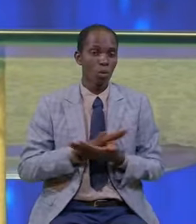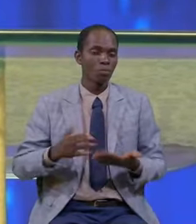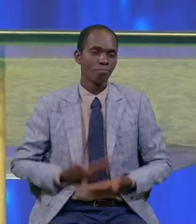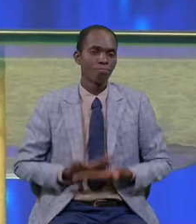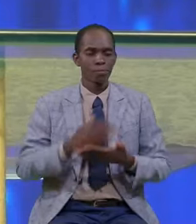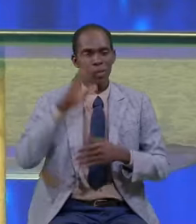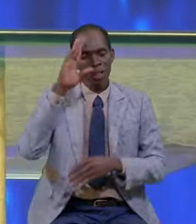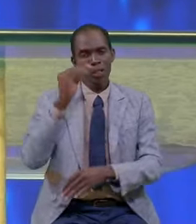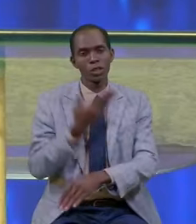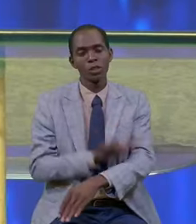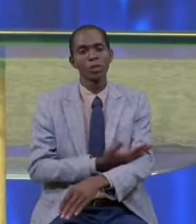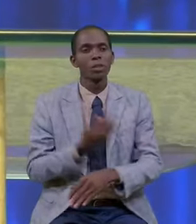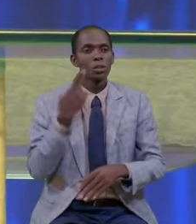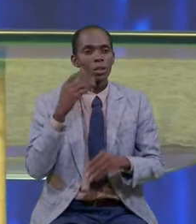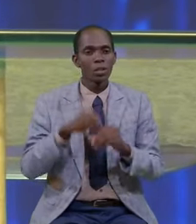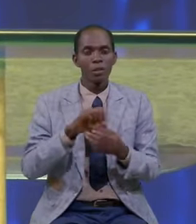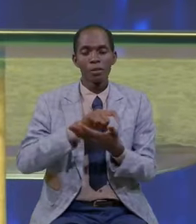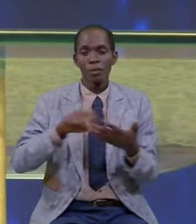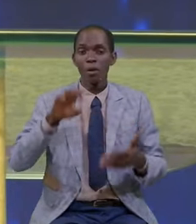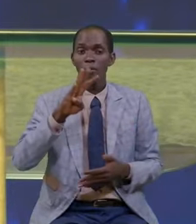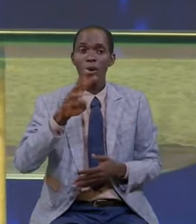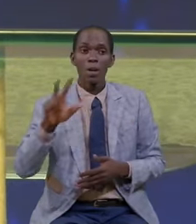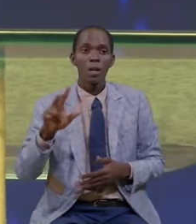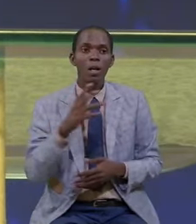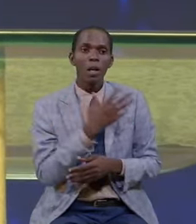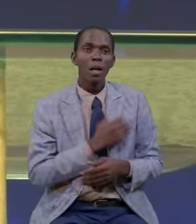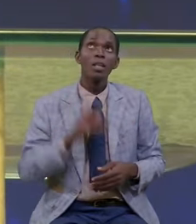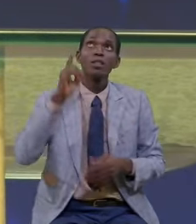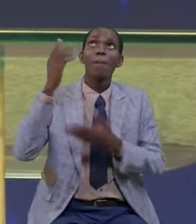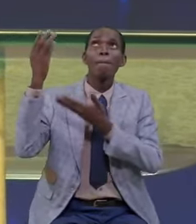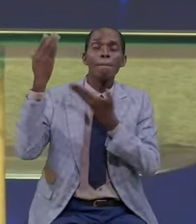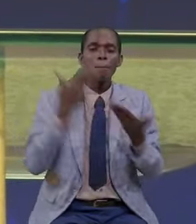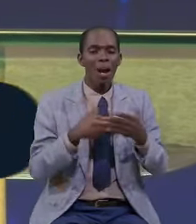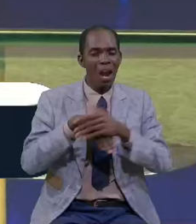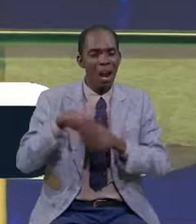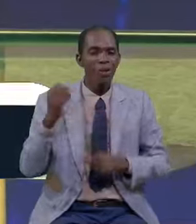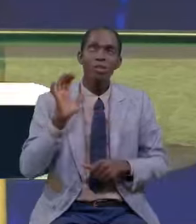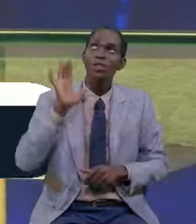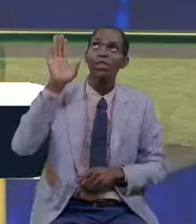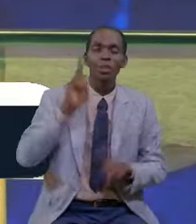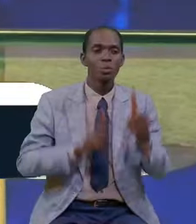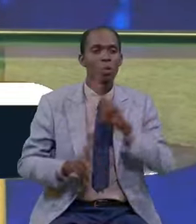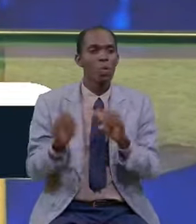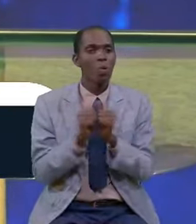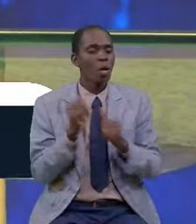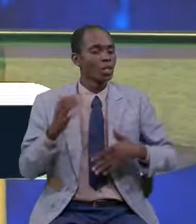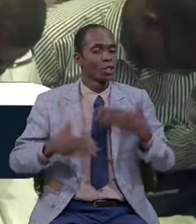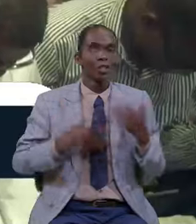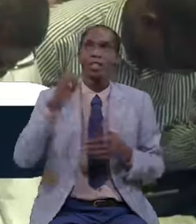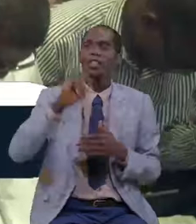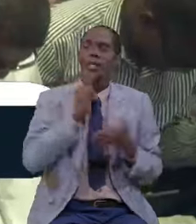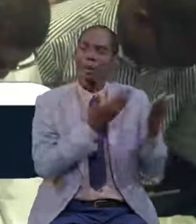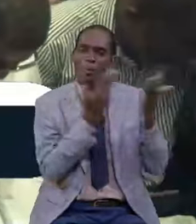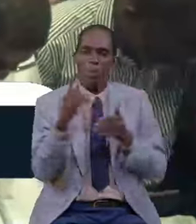verset 43 dit là-bas, il fit sortir son peuple dans l'allégresse. Et vous fera sortir ce